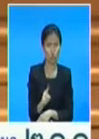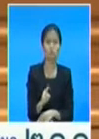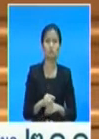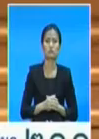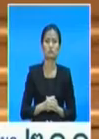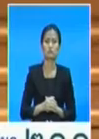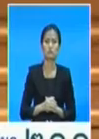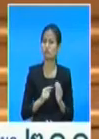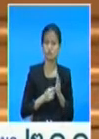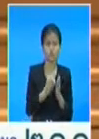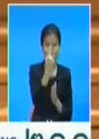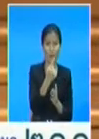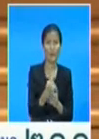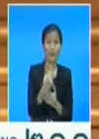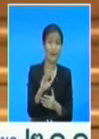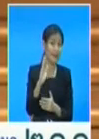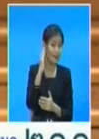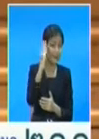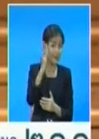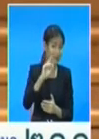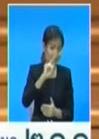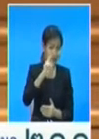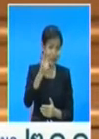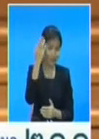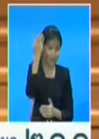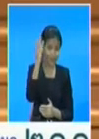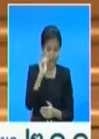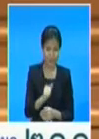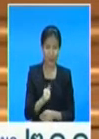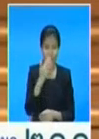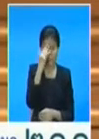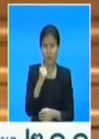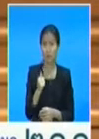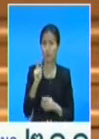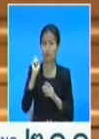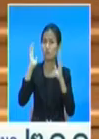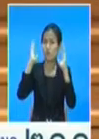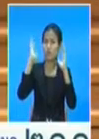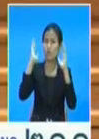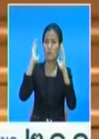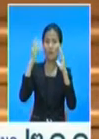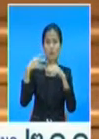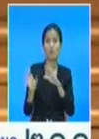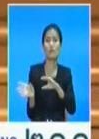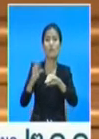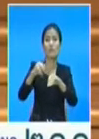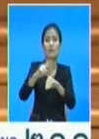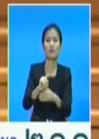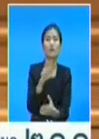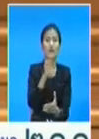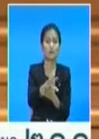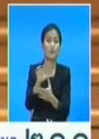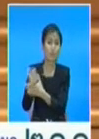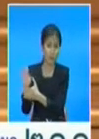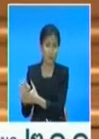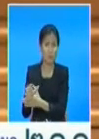ไปจะต้องรณรงค์ขอความร่วมมือแกมบังคับเพราะคนไทยเป็นงั้นน่ะคนไทยยัง